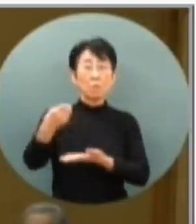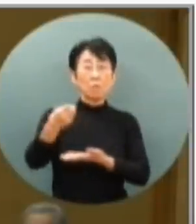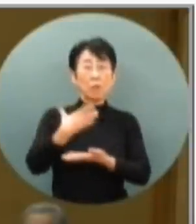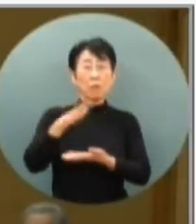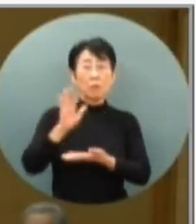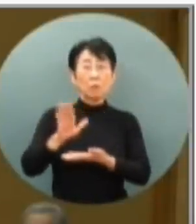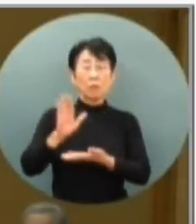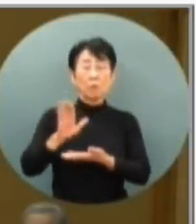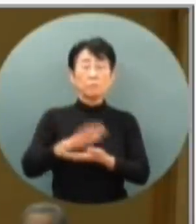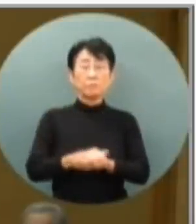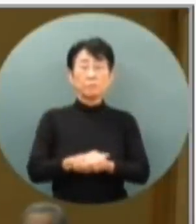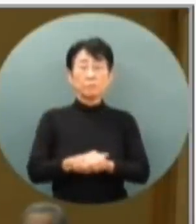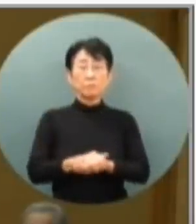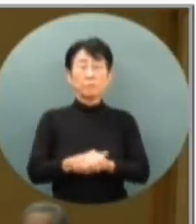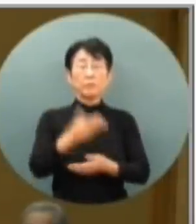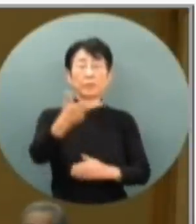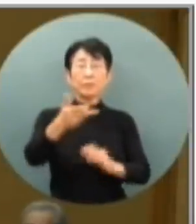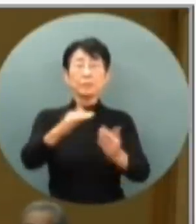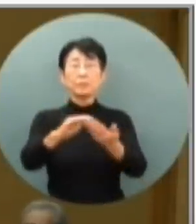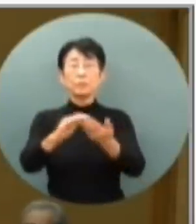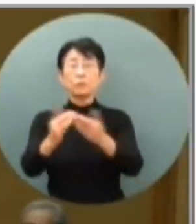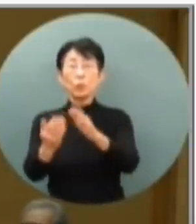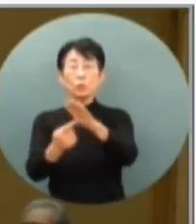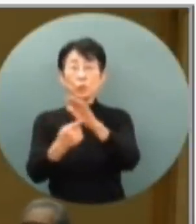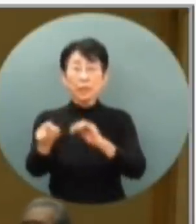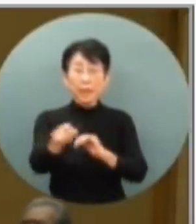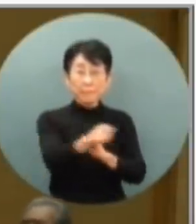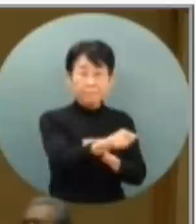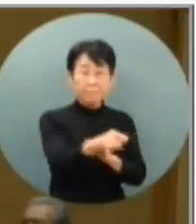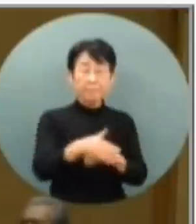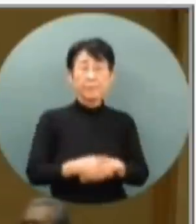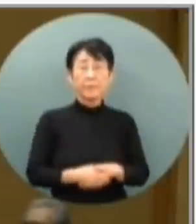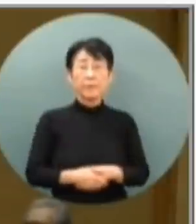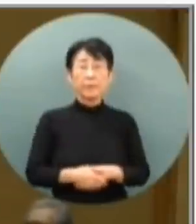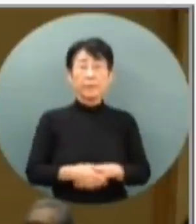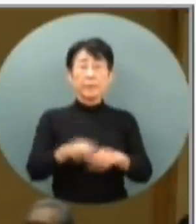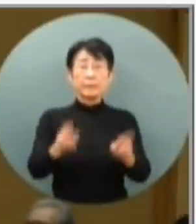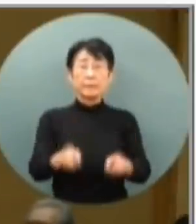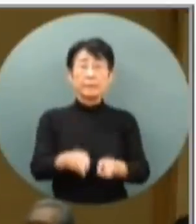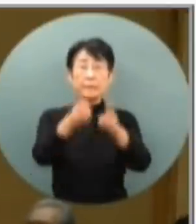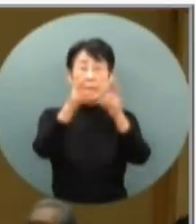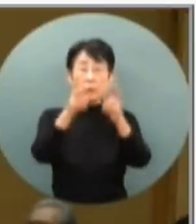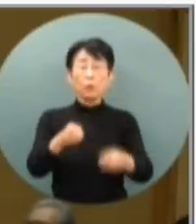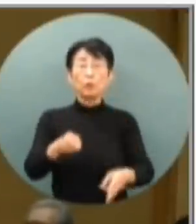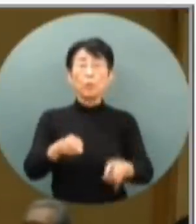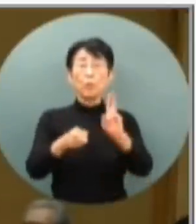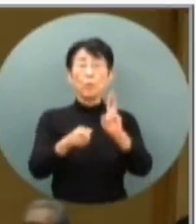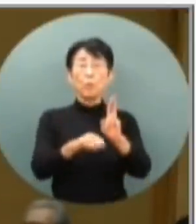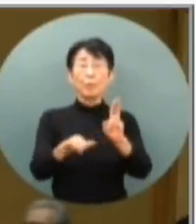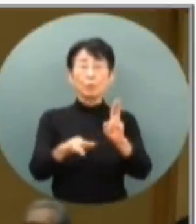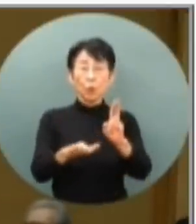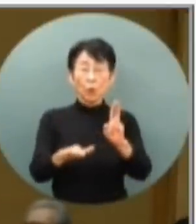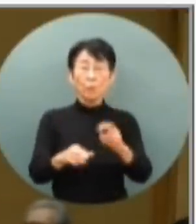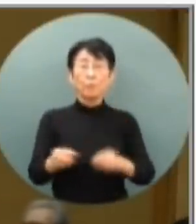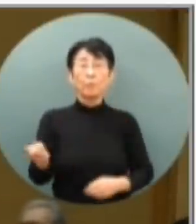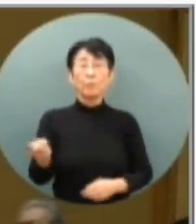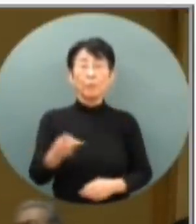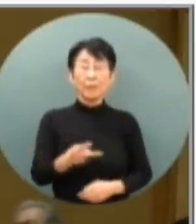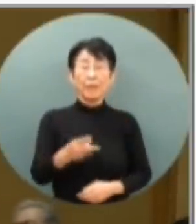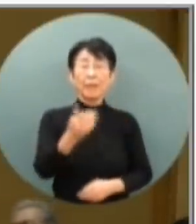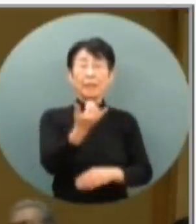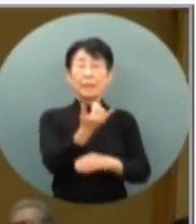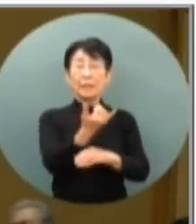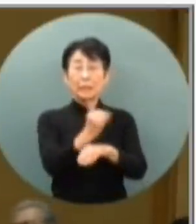の市町村で、専用パソコンあるいは人、それ